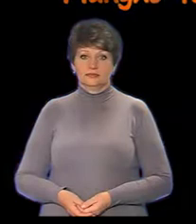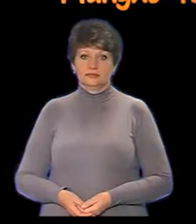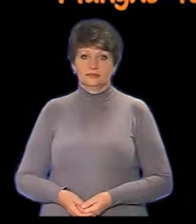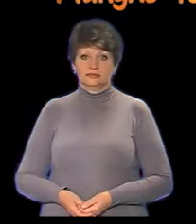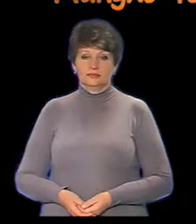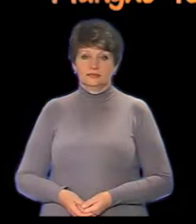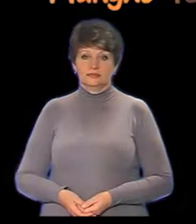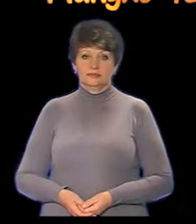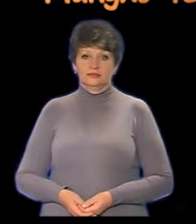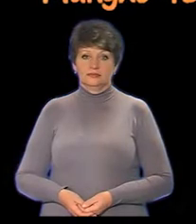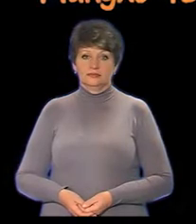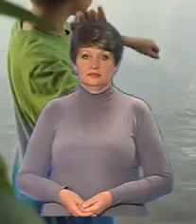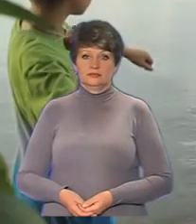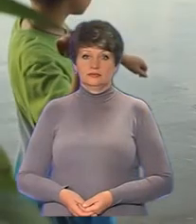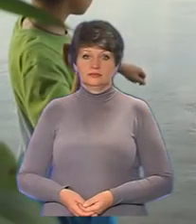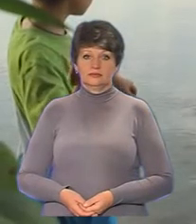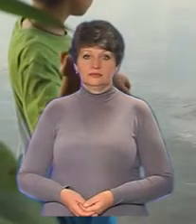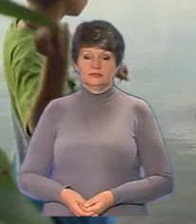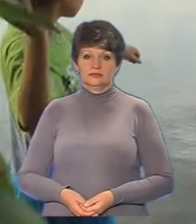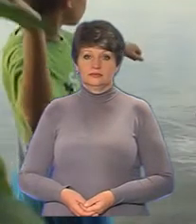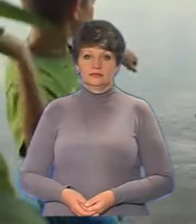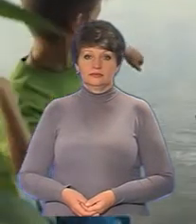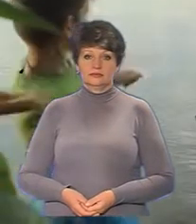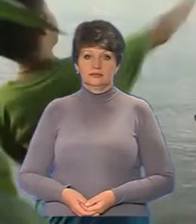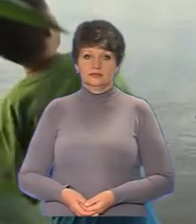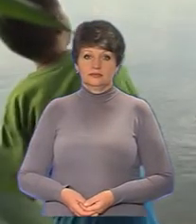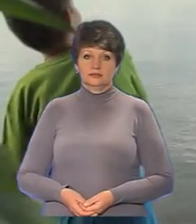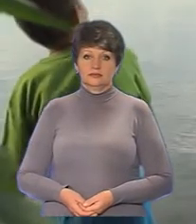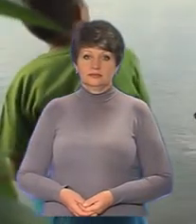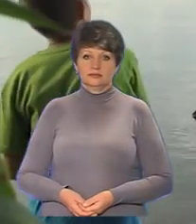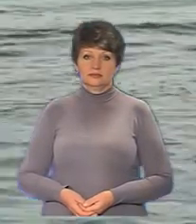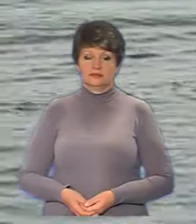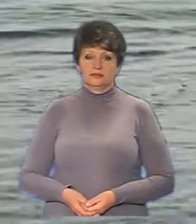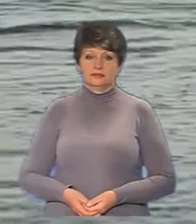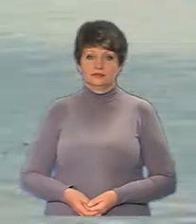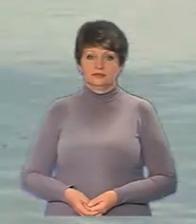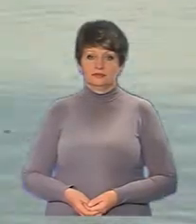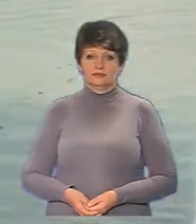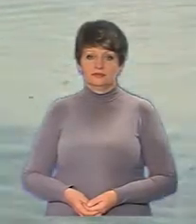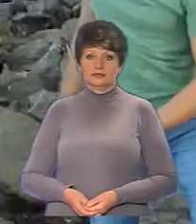Минуло 400 років, і скарб покликав.